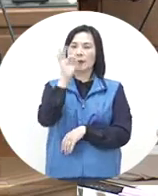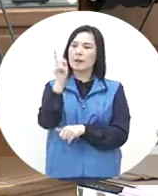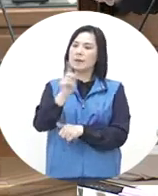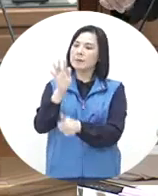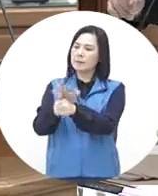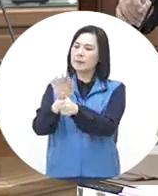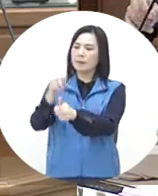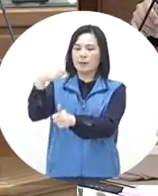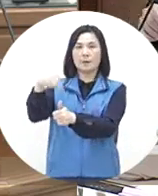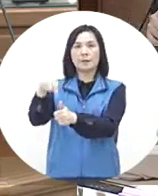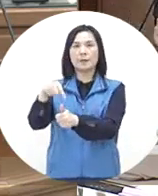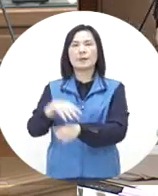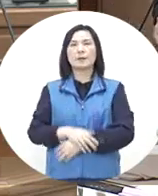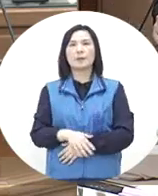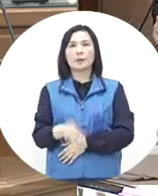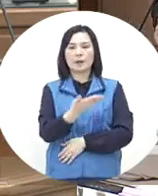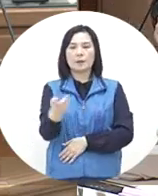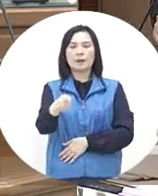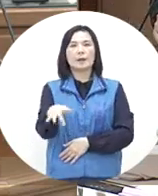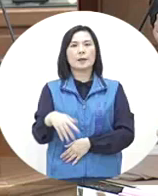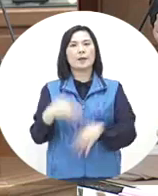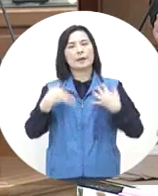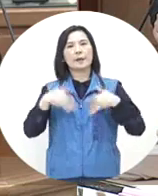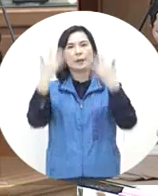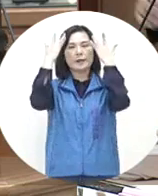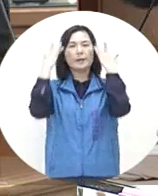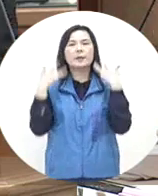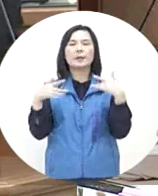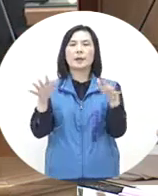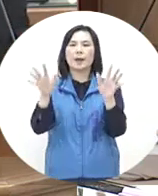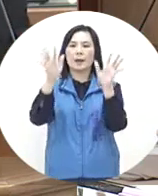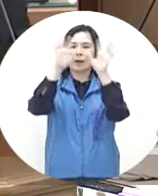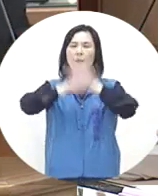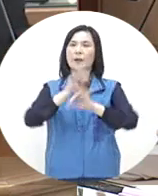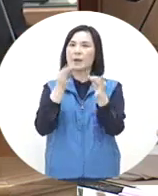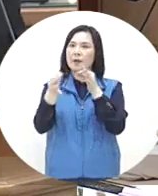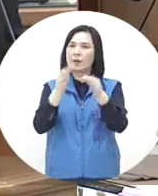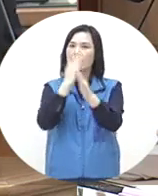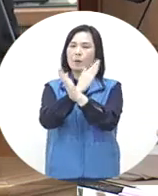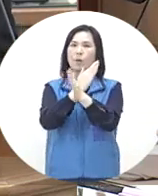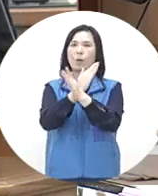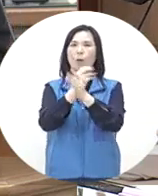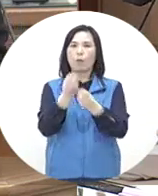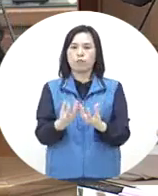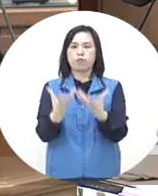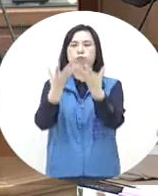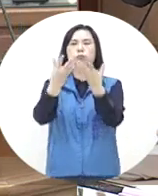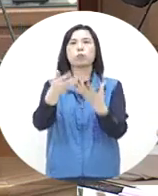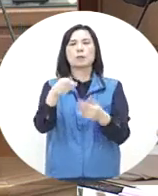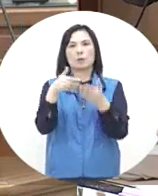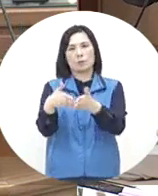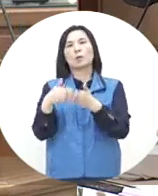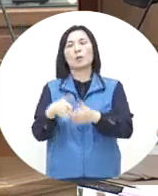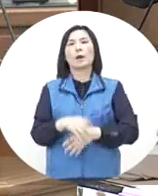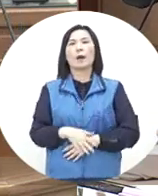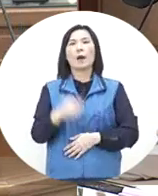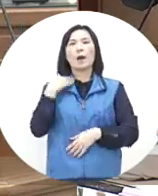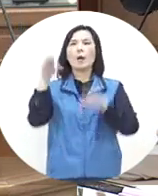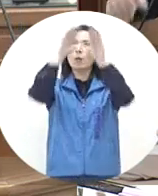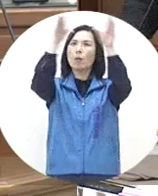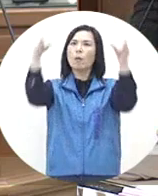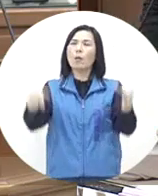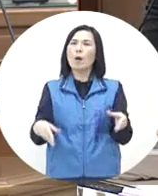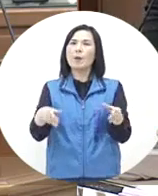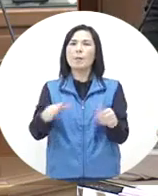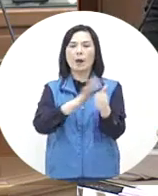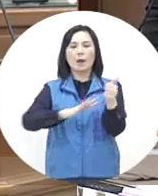像中央是比如新南夜市这一块较重要啦，新南夜市这一块啦，啊，如果牌楼的增加不影响交通安